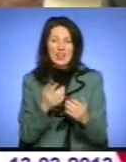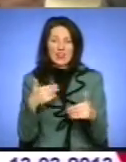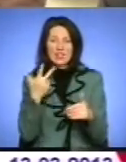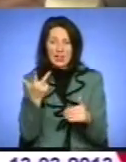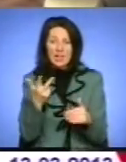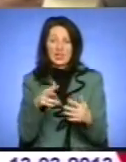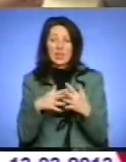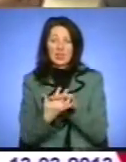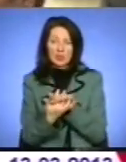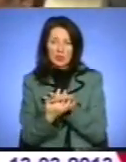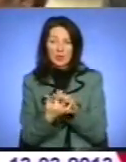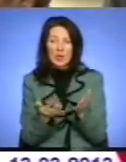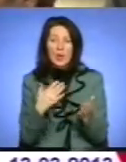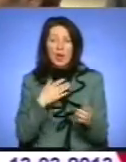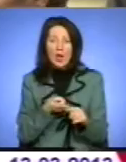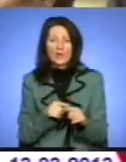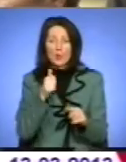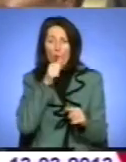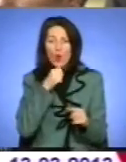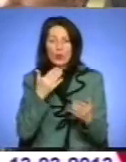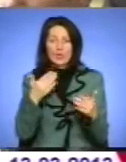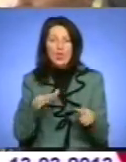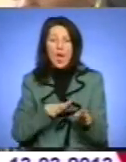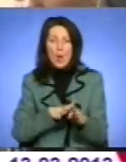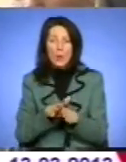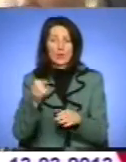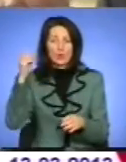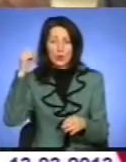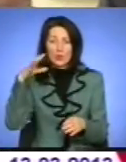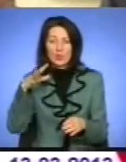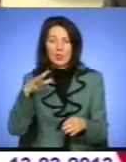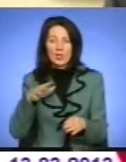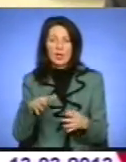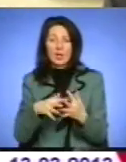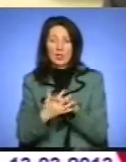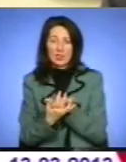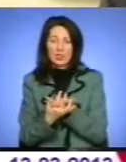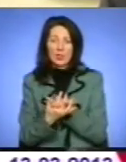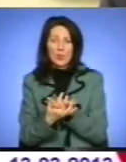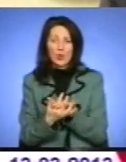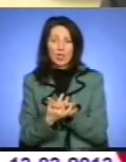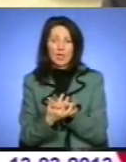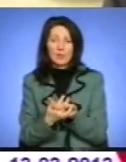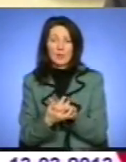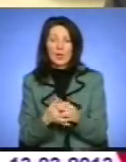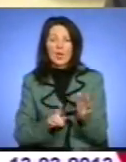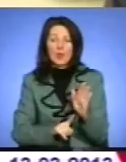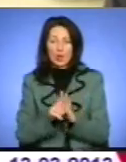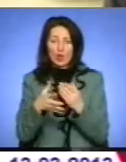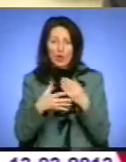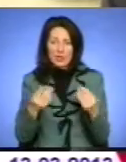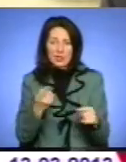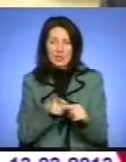ми в цьому році вже повністю освітили населений пункт. З приходом весни ця робота